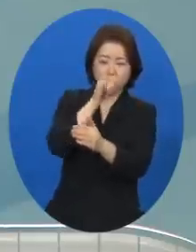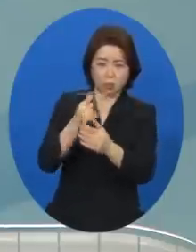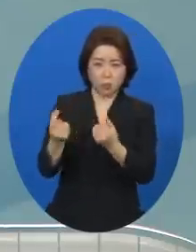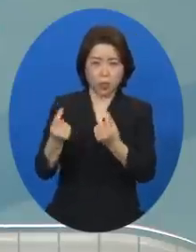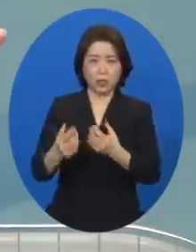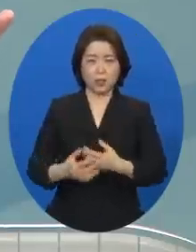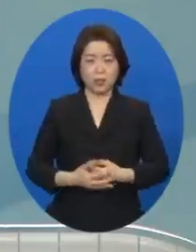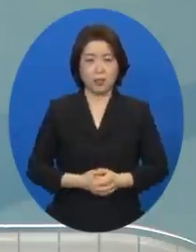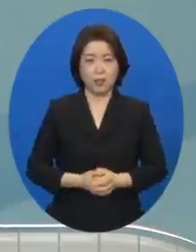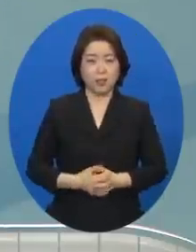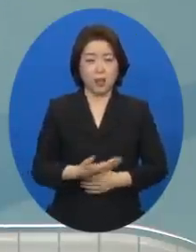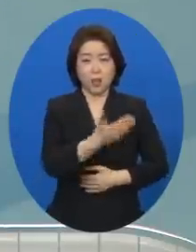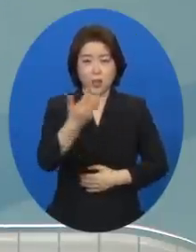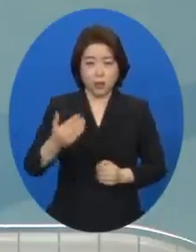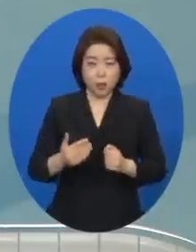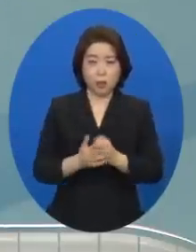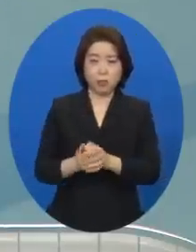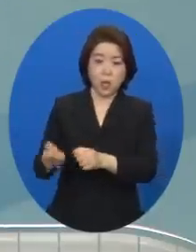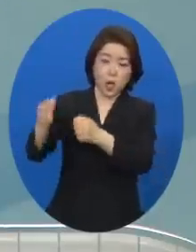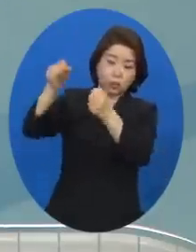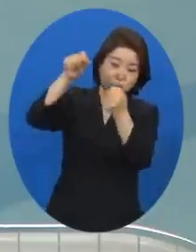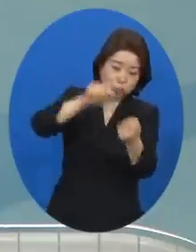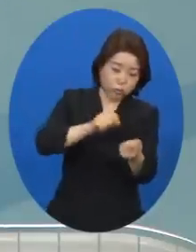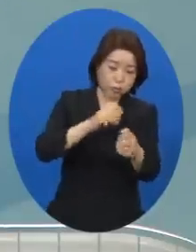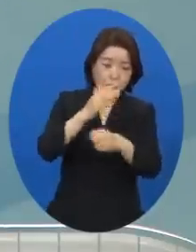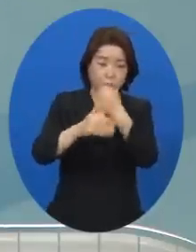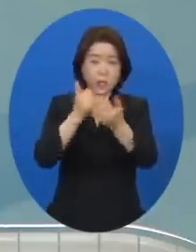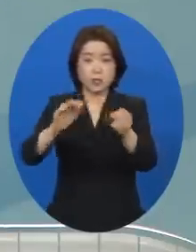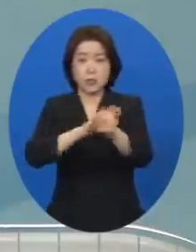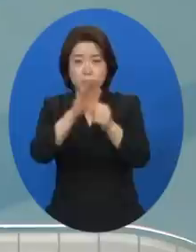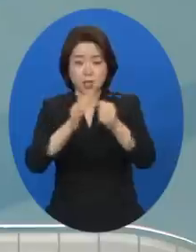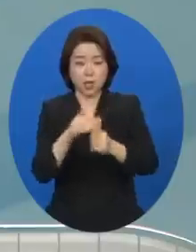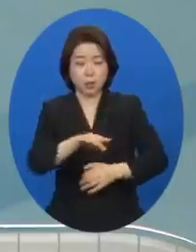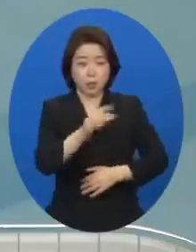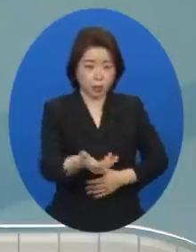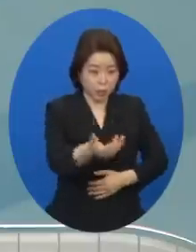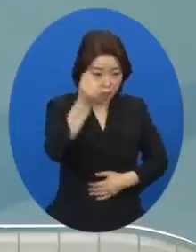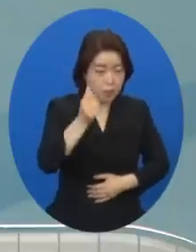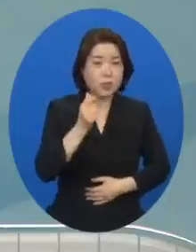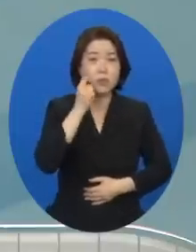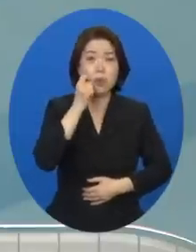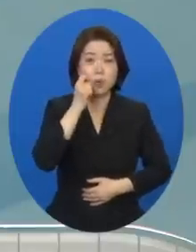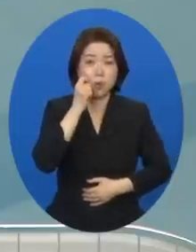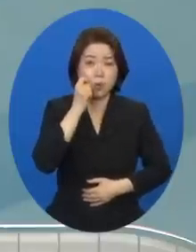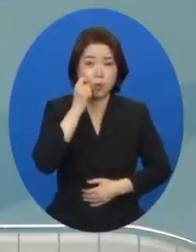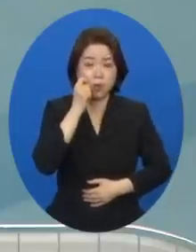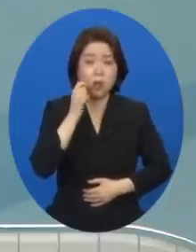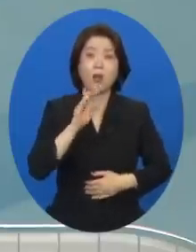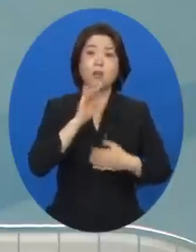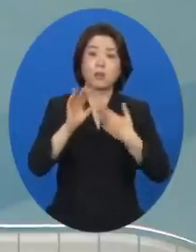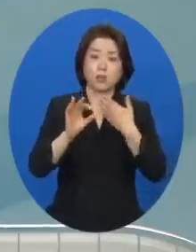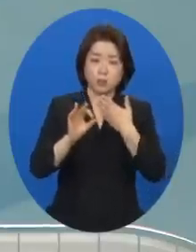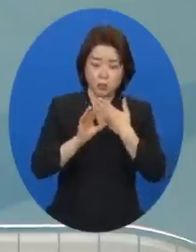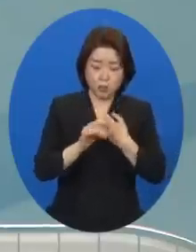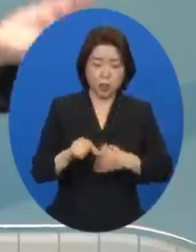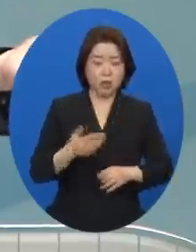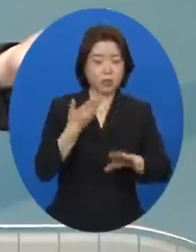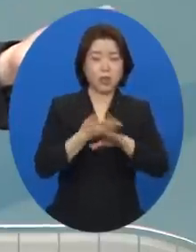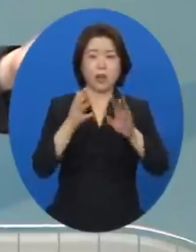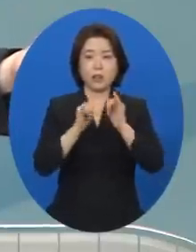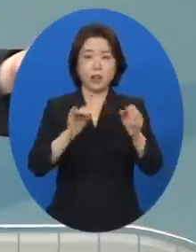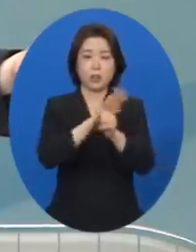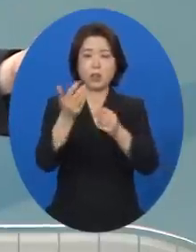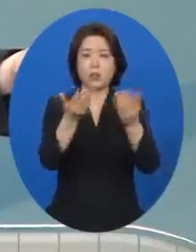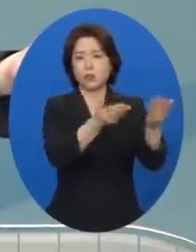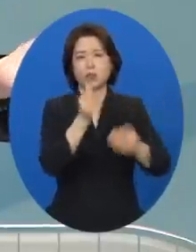말하면 여러분이 에게 부어주는 하나님의 사랑을 여러분이 누리지 못하니까 그러니까 다른 사람을 사랑하지 못하게